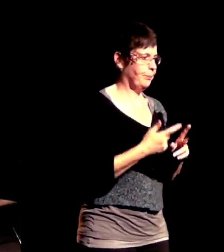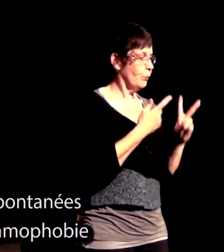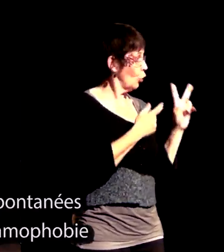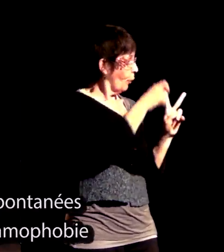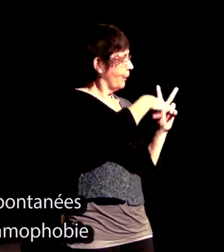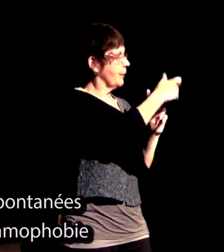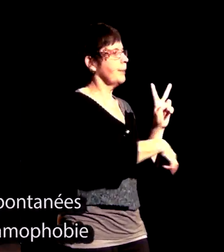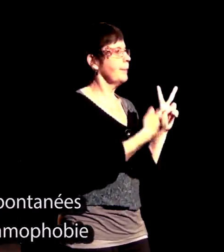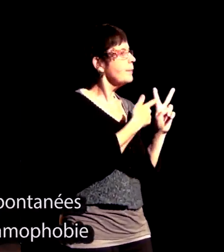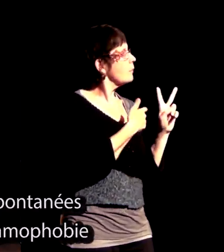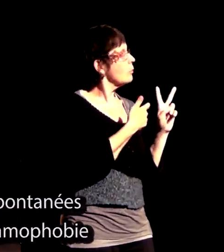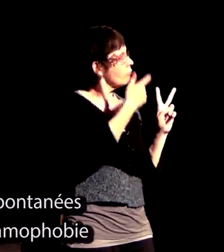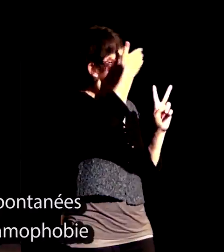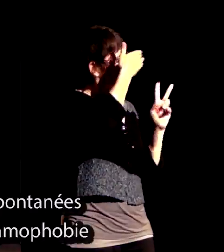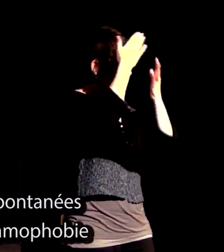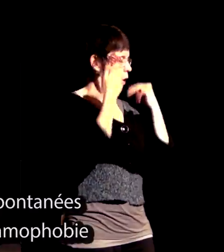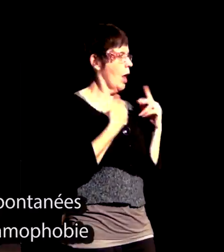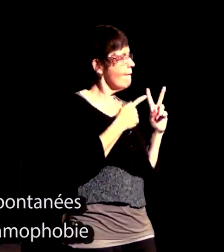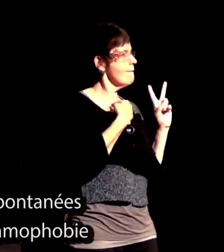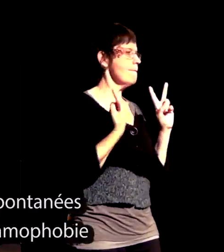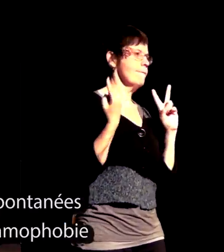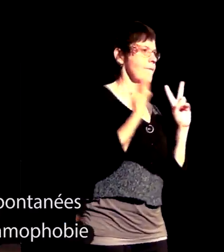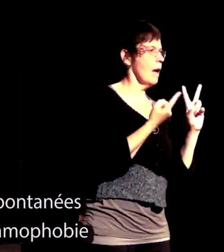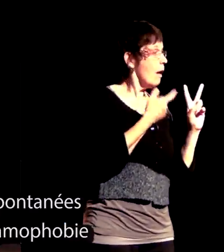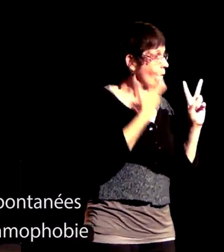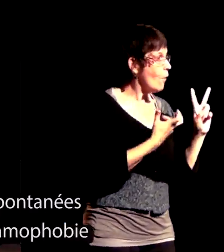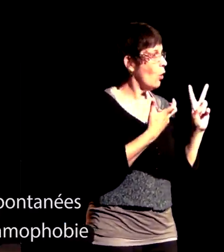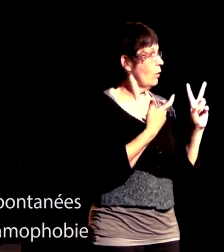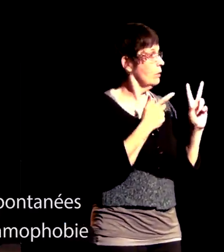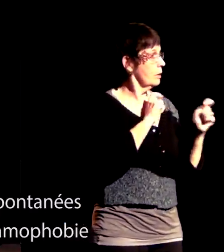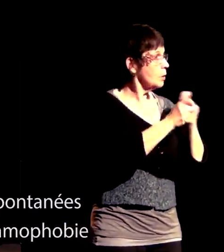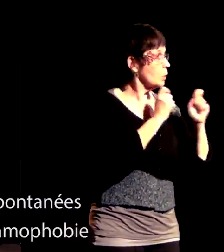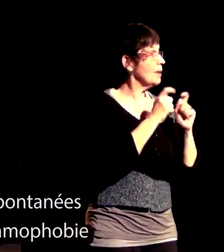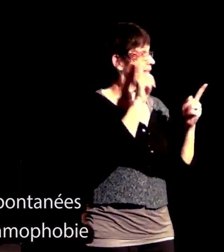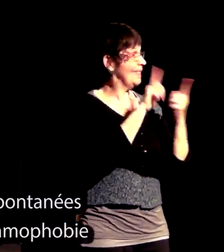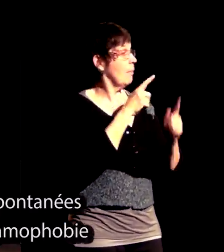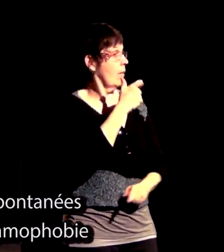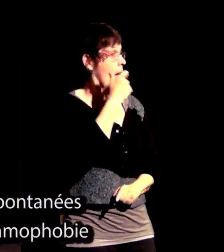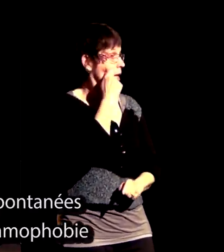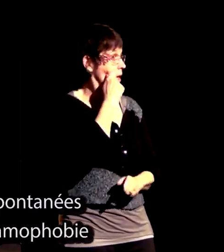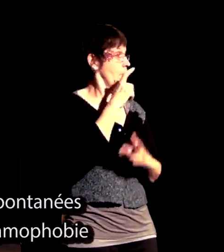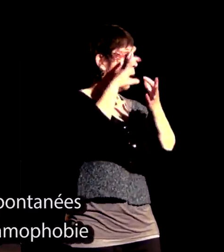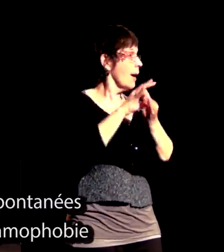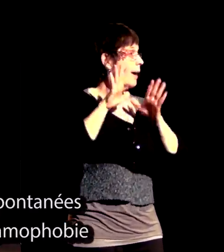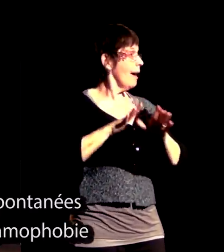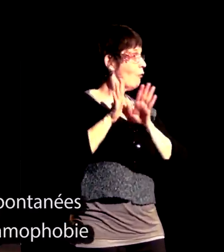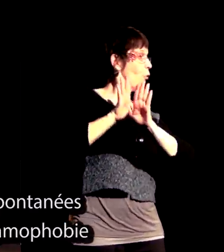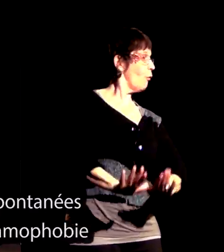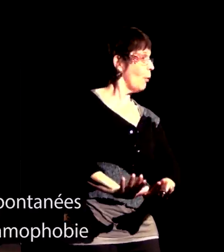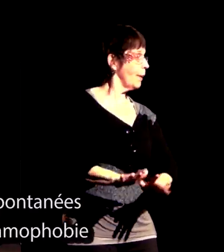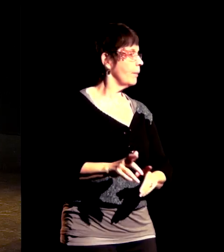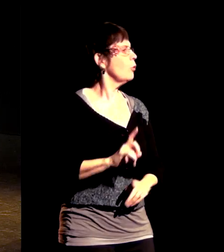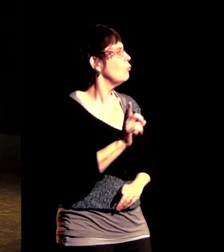Spontanée contre le racisme et l'islamophobie, en disant, on aimerait bien parler d'islamophobie parce que c'est le racisme qui nous concerne. La réunion dit, non, l'islamophobie, ça n'existe pas parce